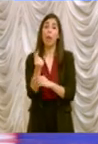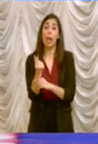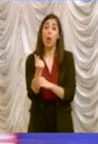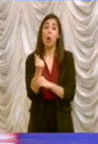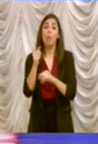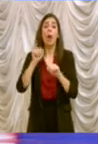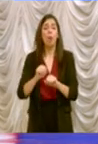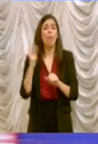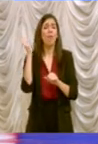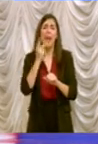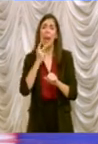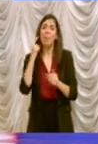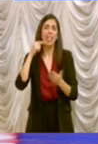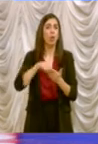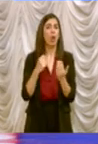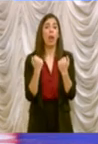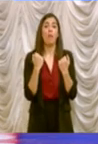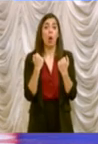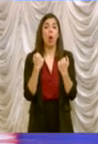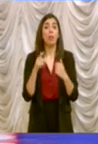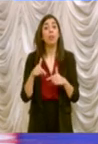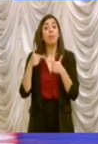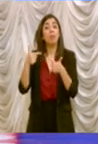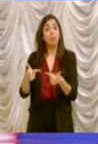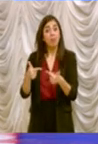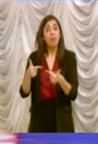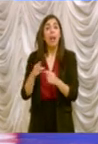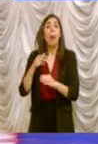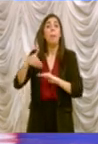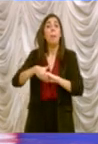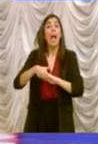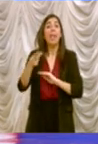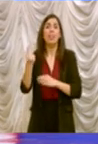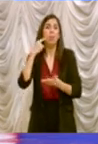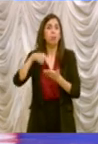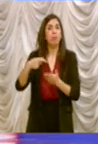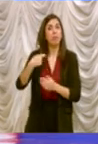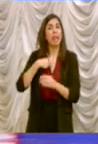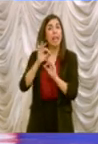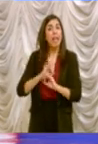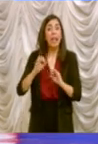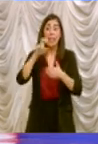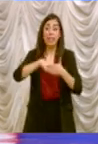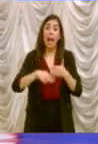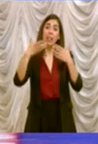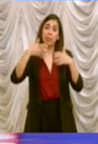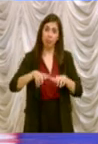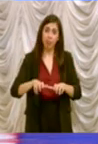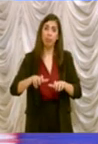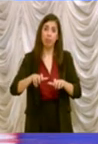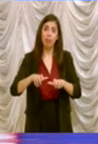pronta di partenza con aiuti a fondo perduto riduzione delle tasse scotta sconti fiscali